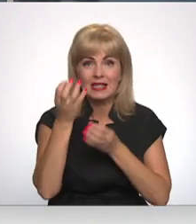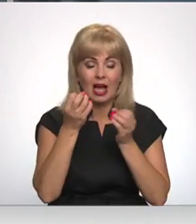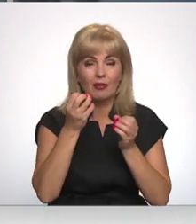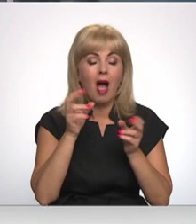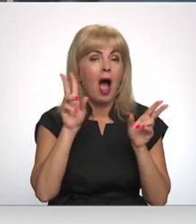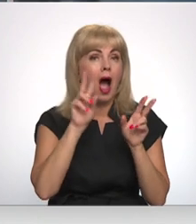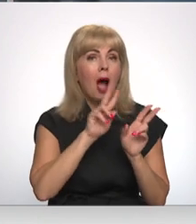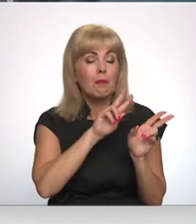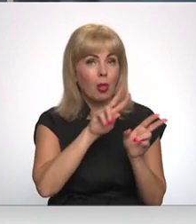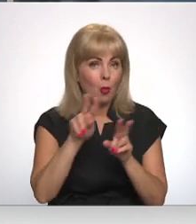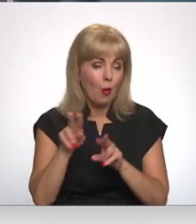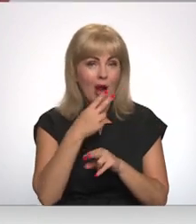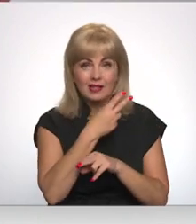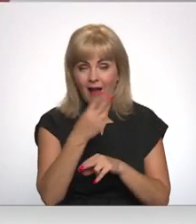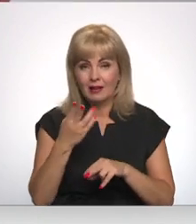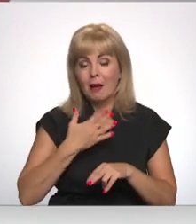kolēģi Madara Līcīte.